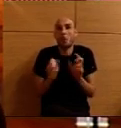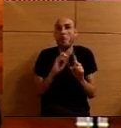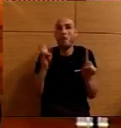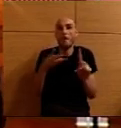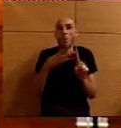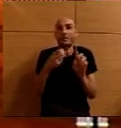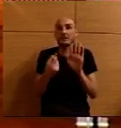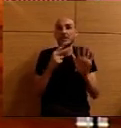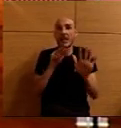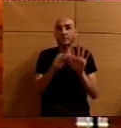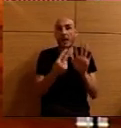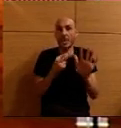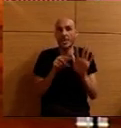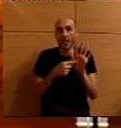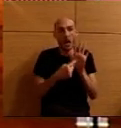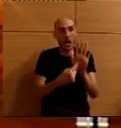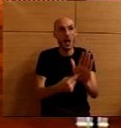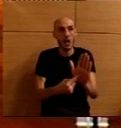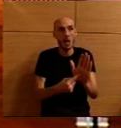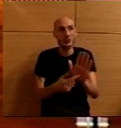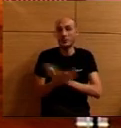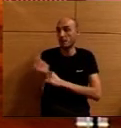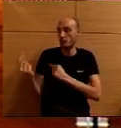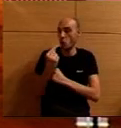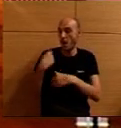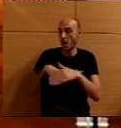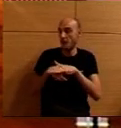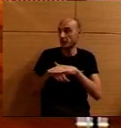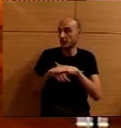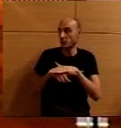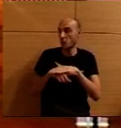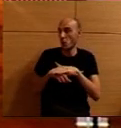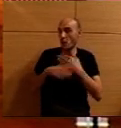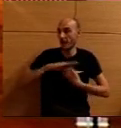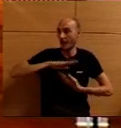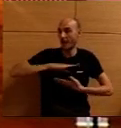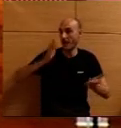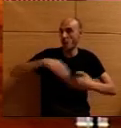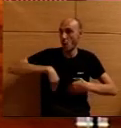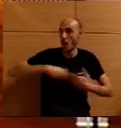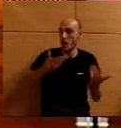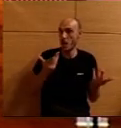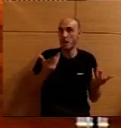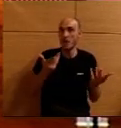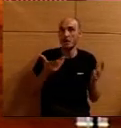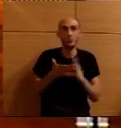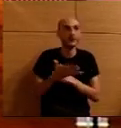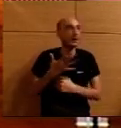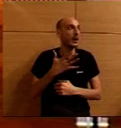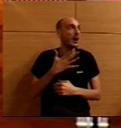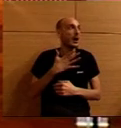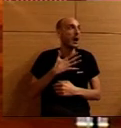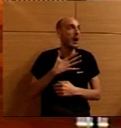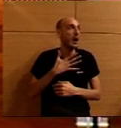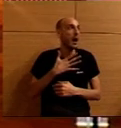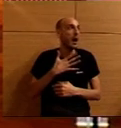persona que tira encara la incapacitat de gestió, el que diu el propi ajuntament governat per ell de